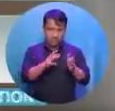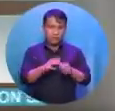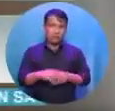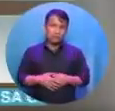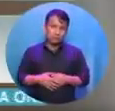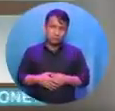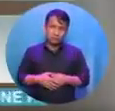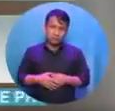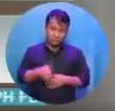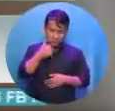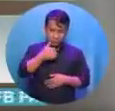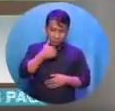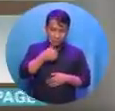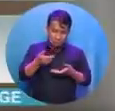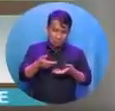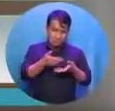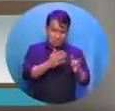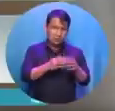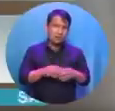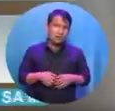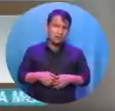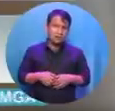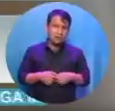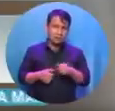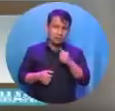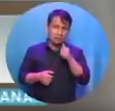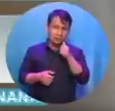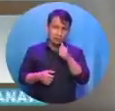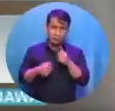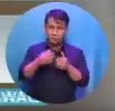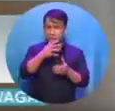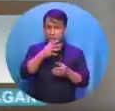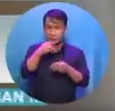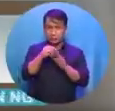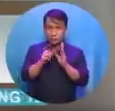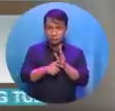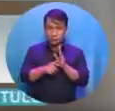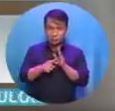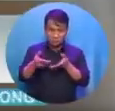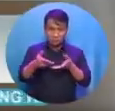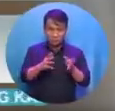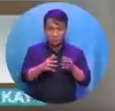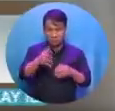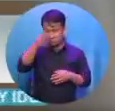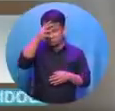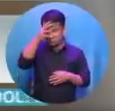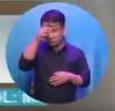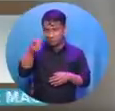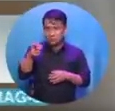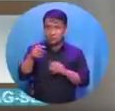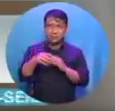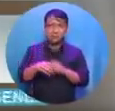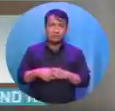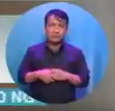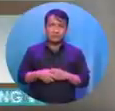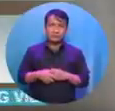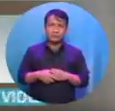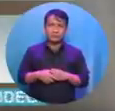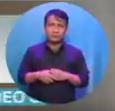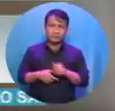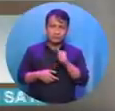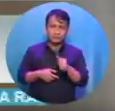Yung biyanan po ng babae, sir. Yung biyanan mo ng babae, yung lalaking biyanan mo, ano, hindi kinukonsente, hindi